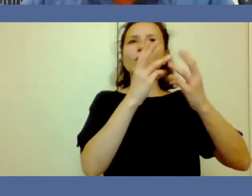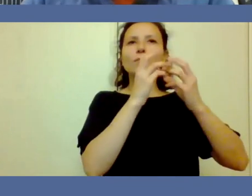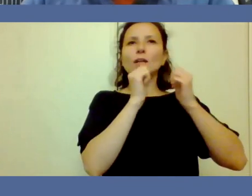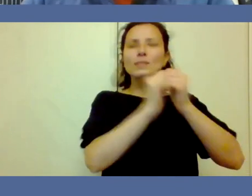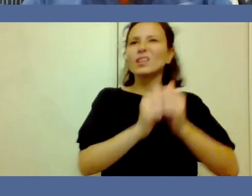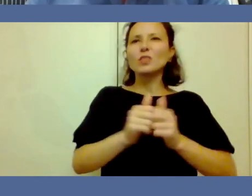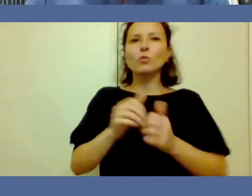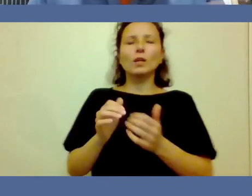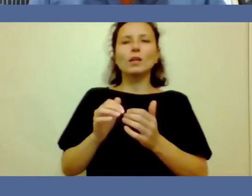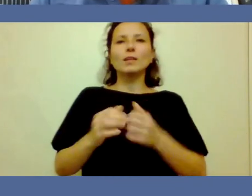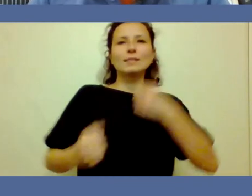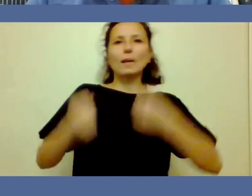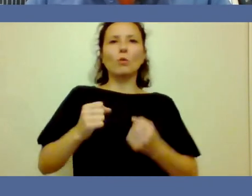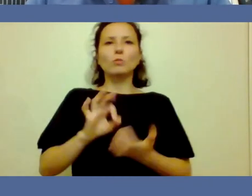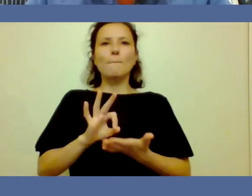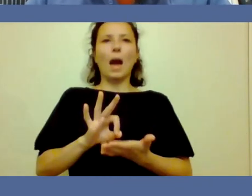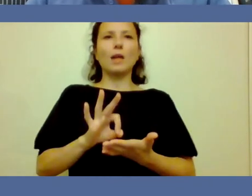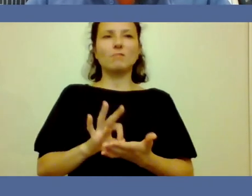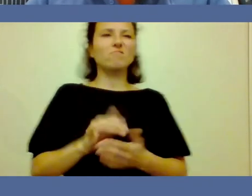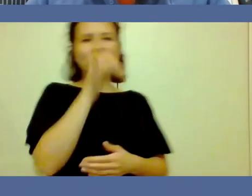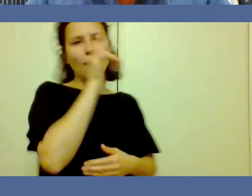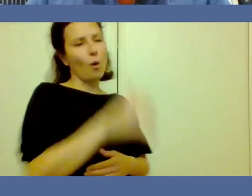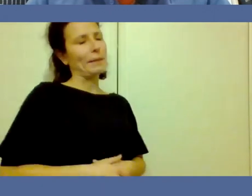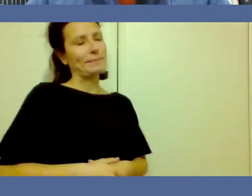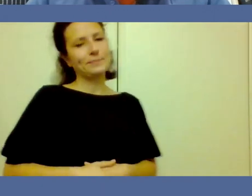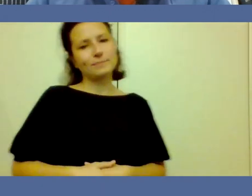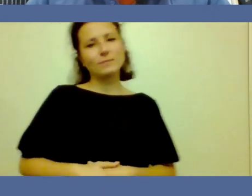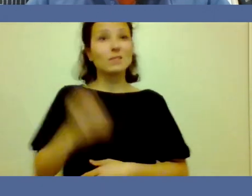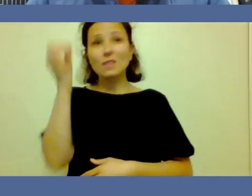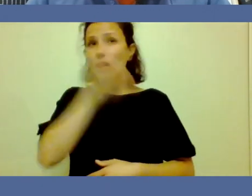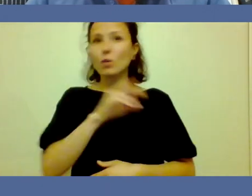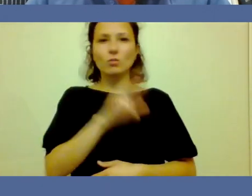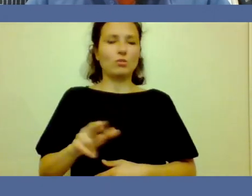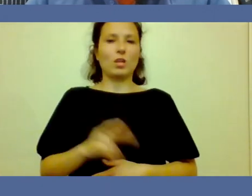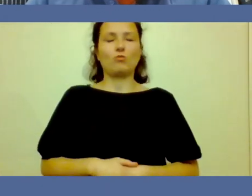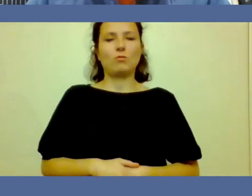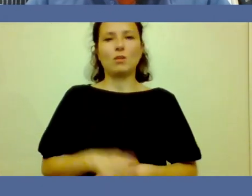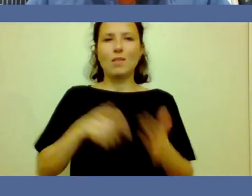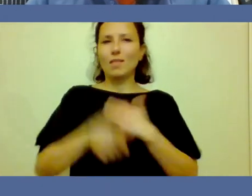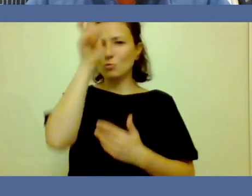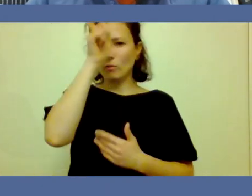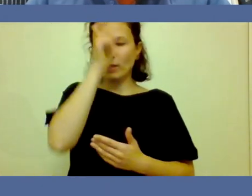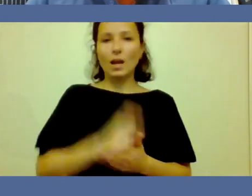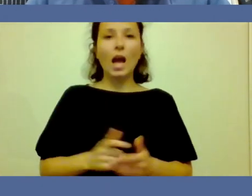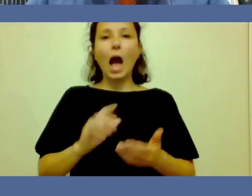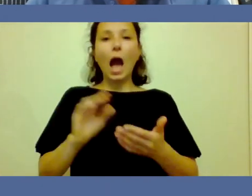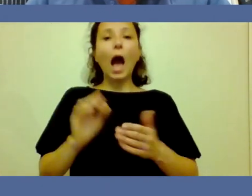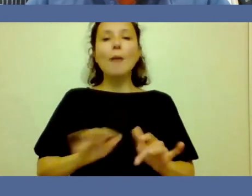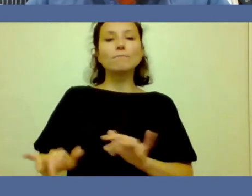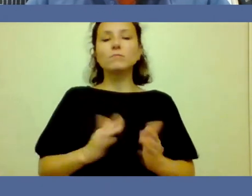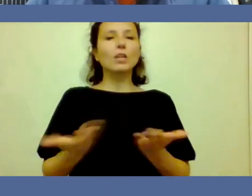Nie mogę. No właśnie. Pan, to jest najgorsza rzecz, jaka może człowieka spotkać, a w pisaniu książek to jest